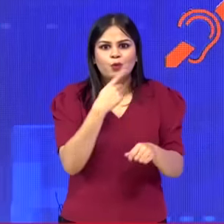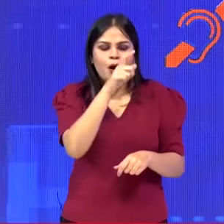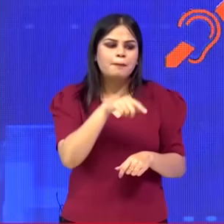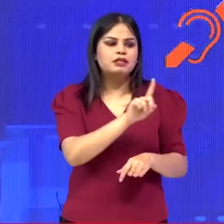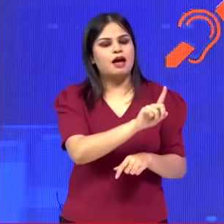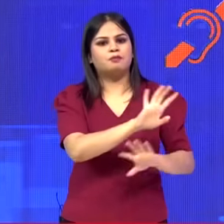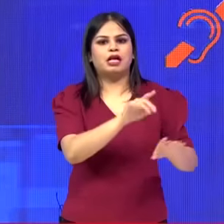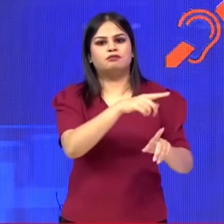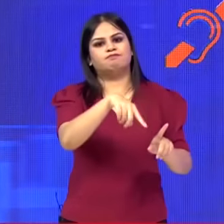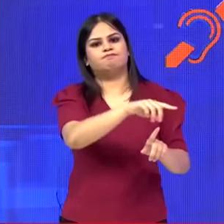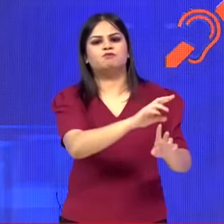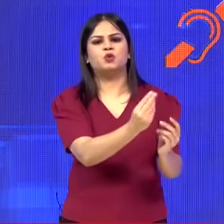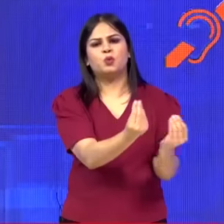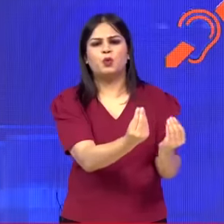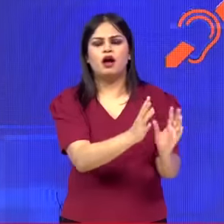साथ मैं